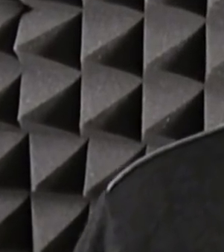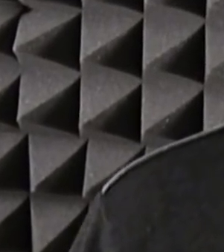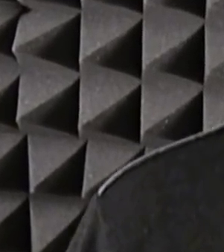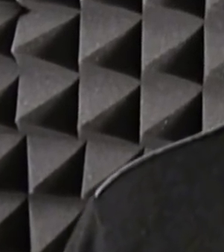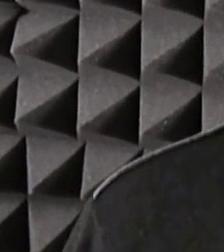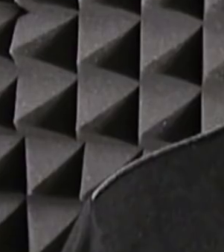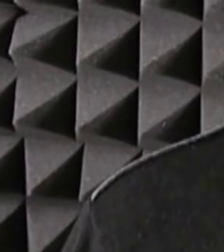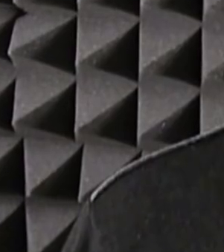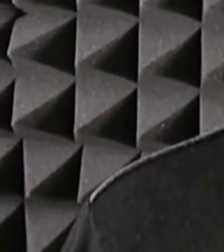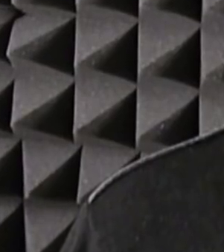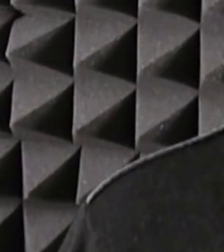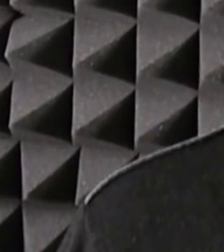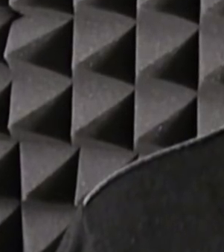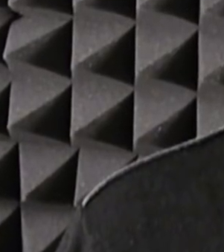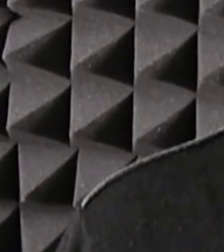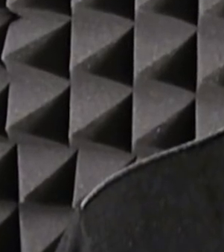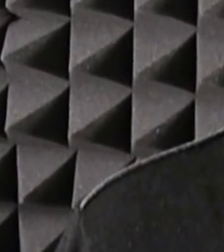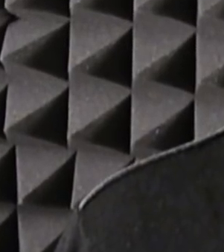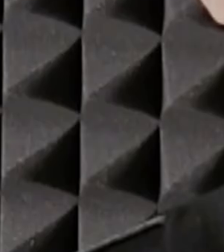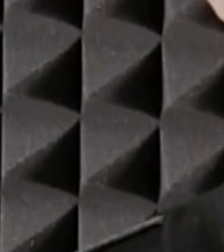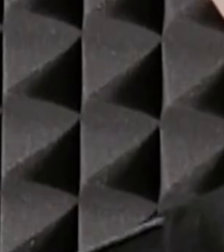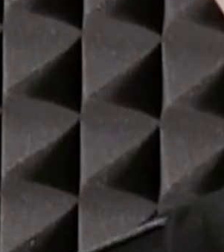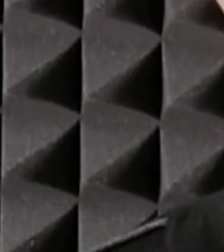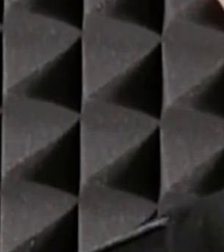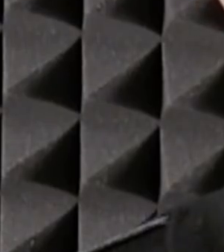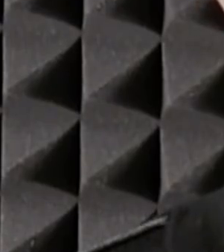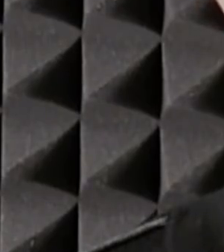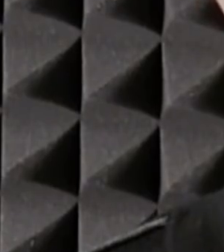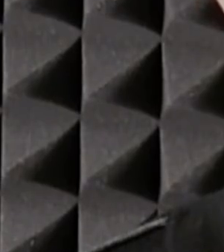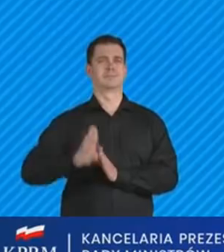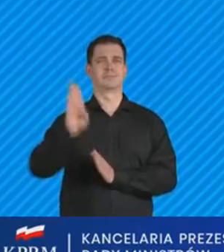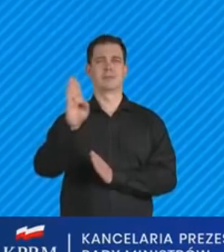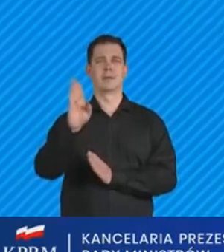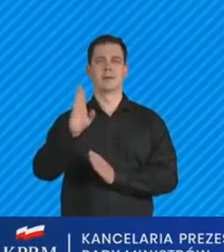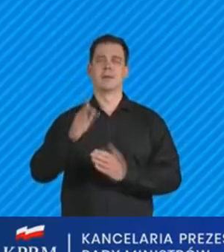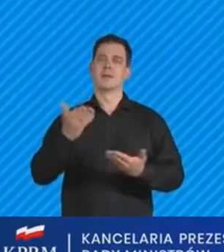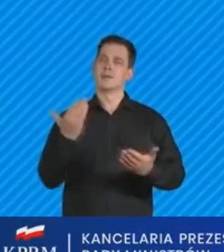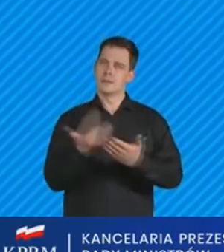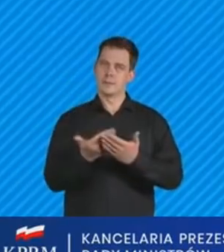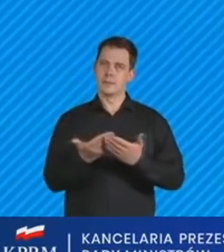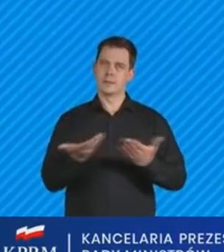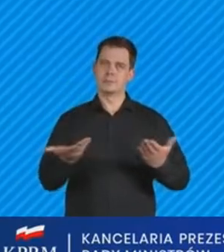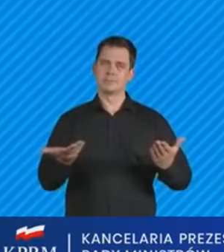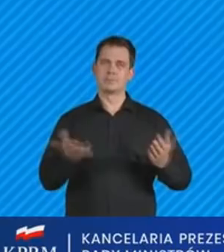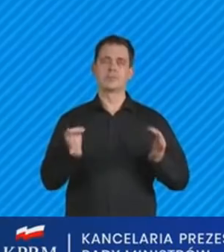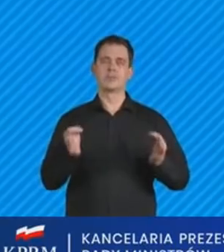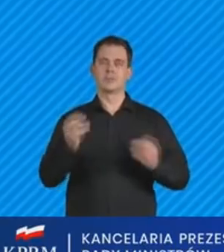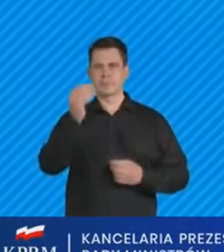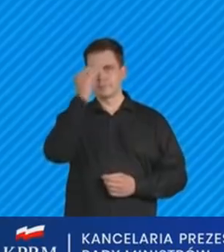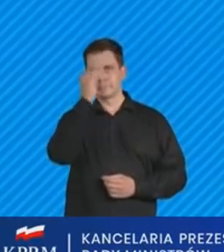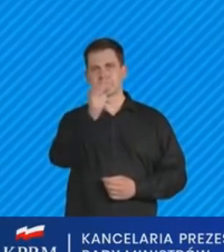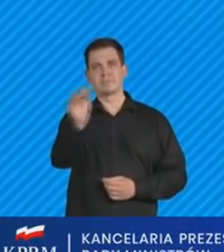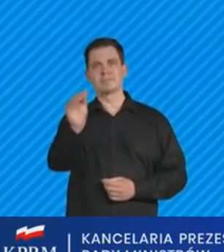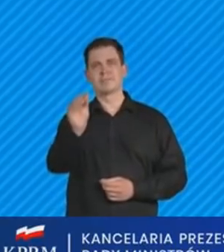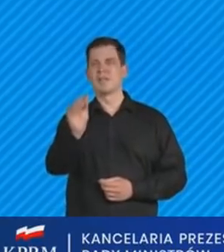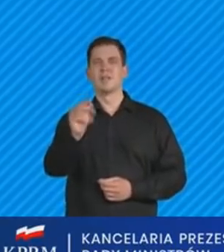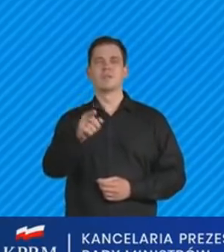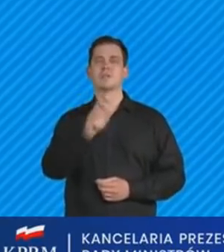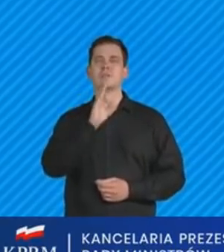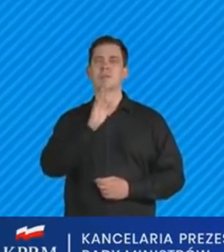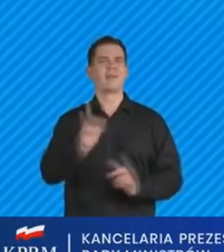zachorowania zaczną magicznie spadać co ci ludzie mają w głowach dzisiaj nasz apel przyjmuje formę